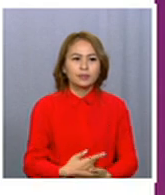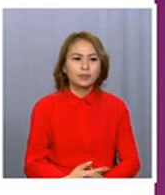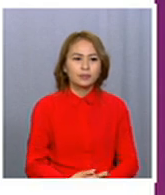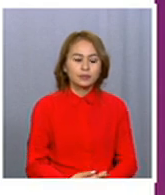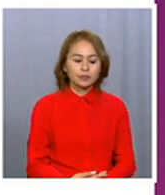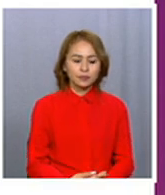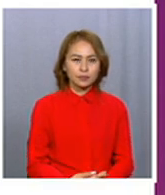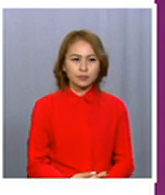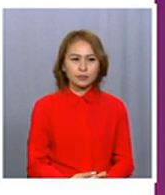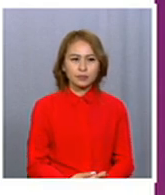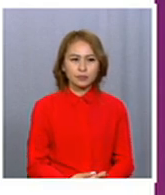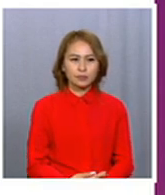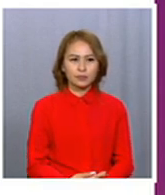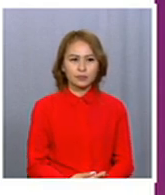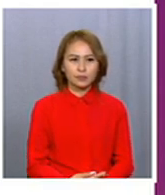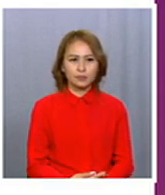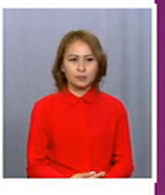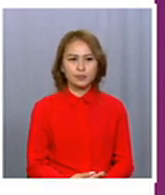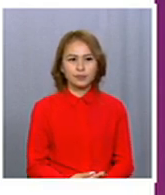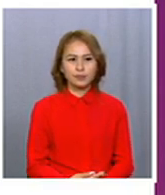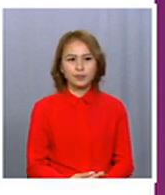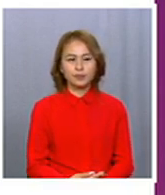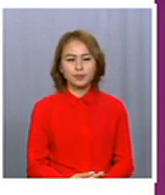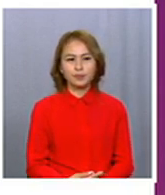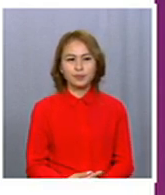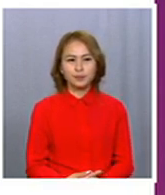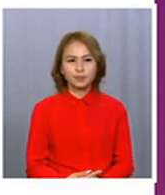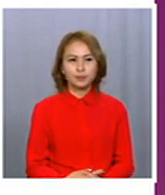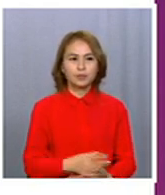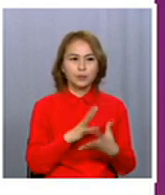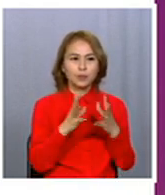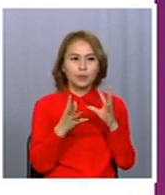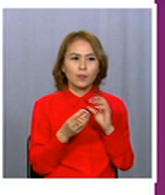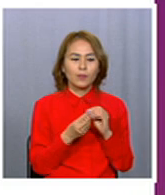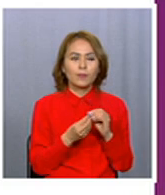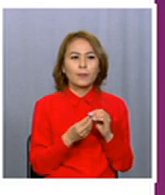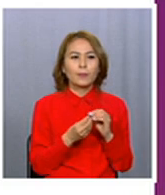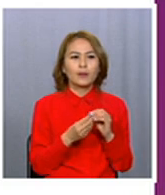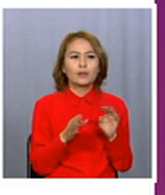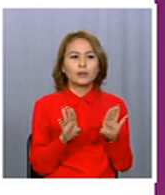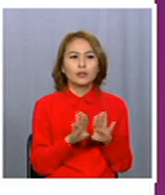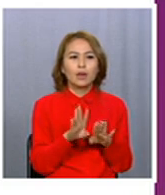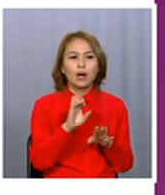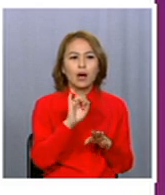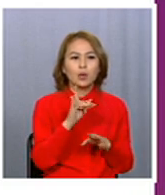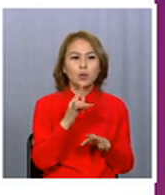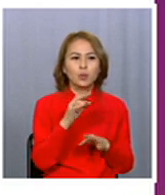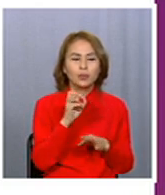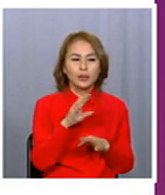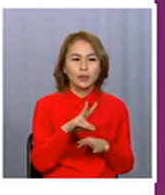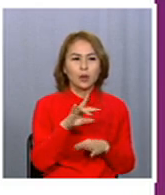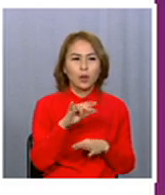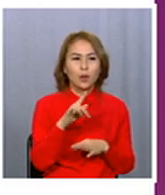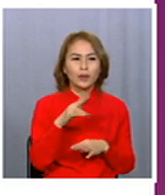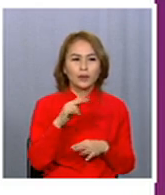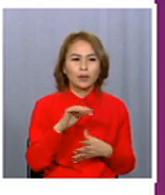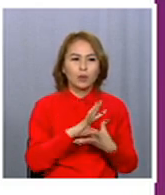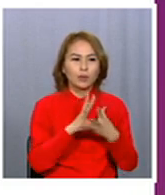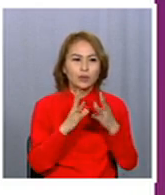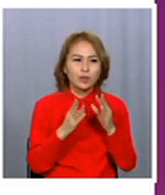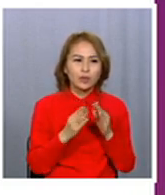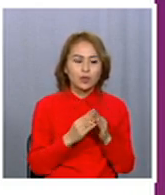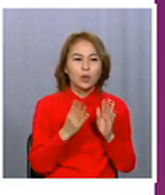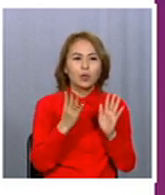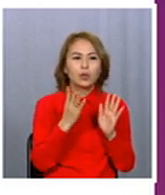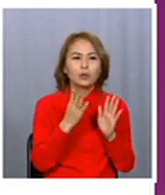қолданып дәлелдейсіз. Қорытынды – жалпылау мен аргументтеріңіздің логикалық